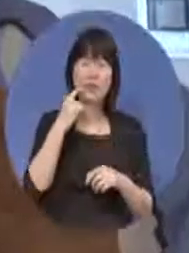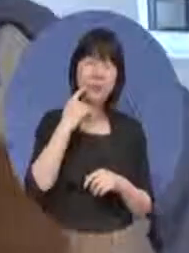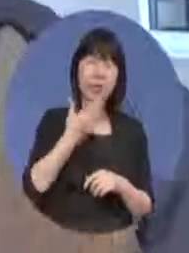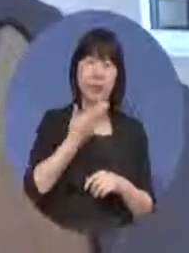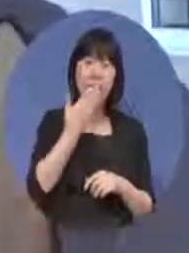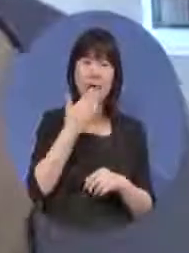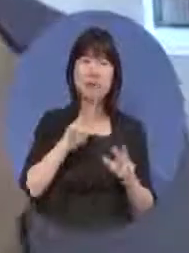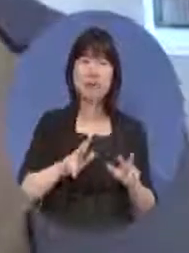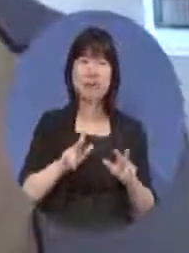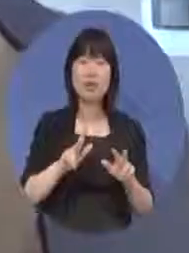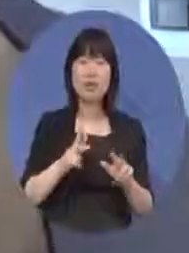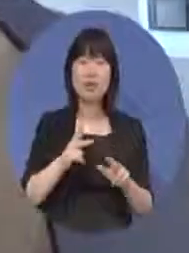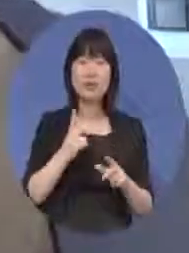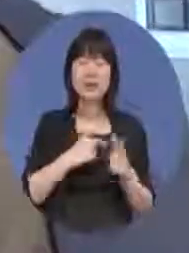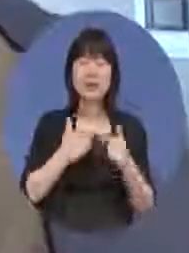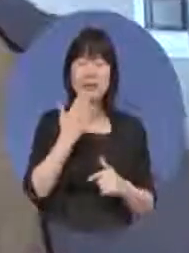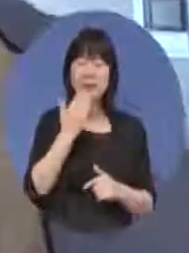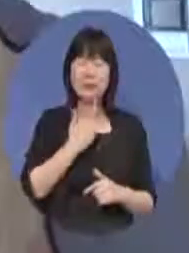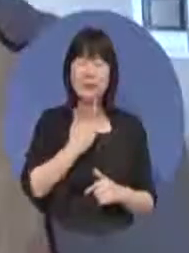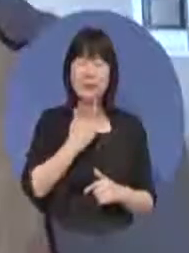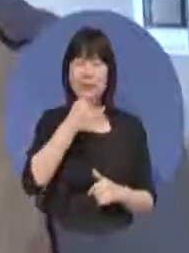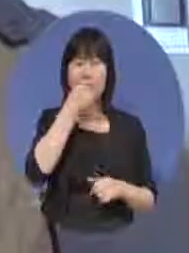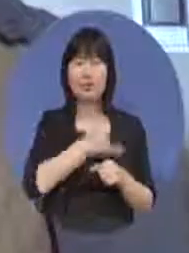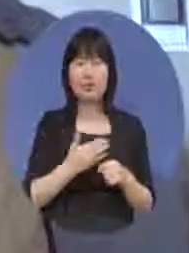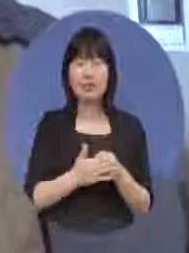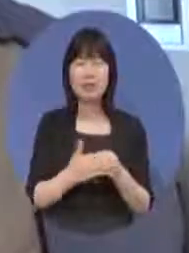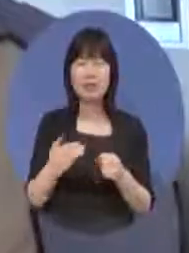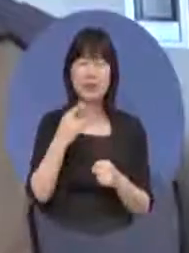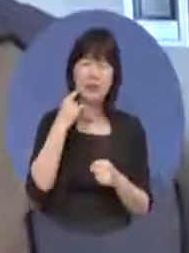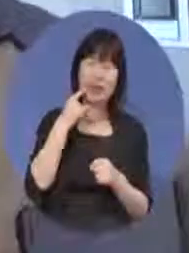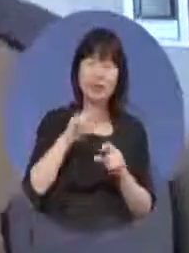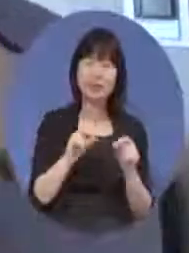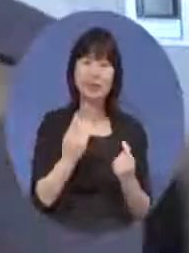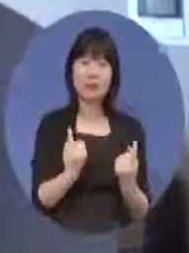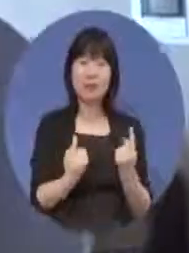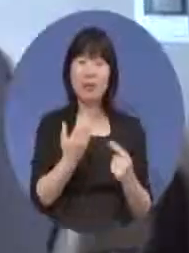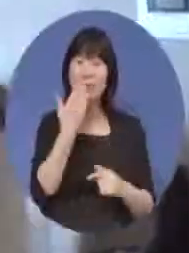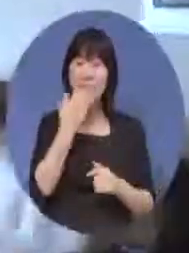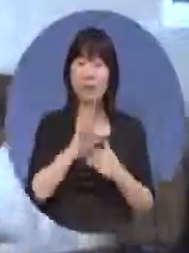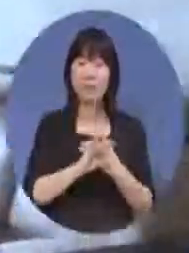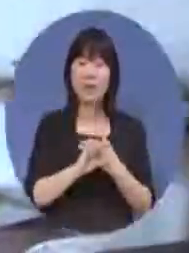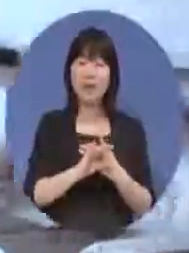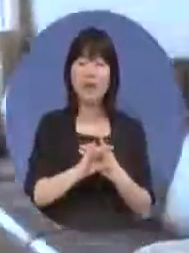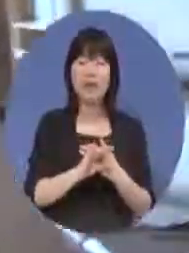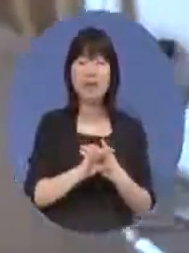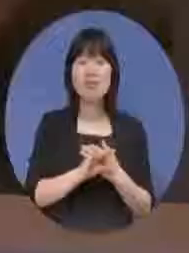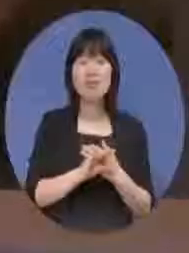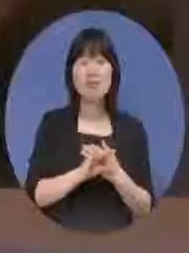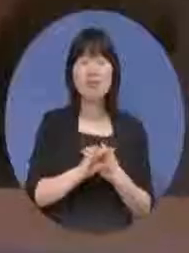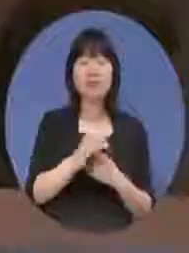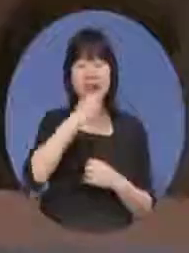먹으면 이제 식탐을 자극할 수 있거든요. 그래서 절인 음식보다는 될 수 있는 이제 생야채 위주로